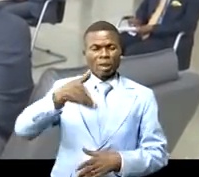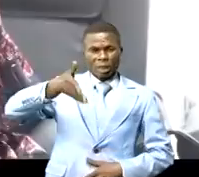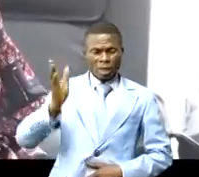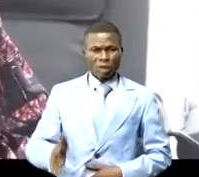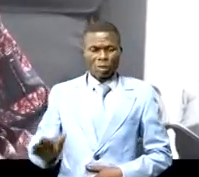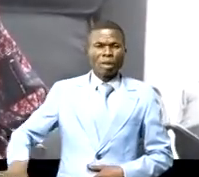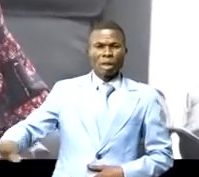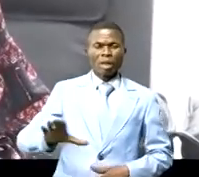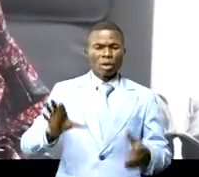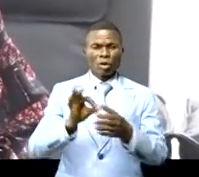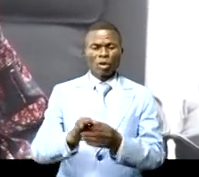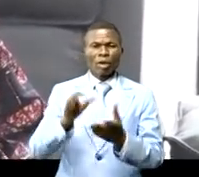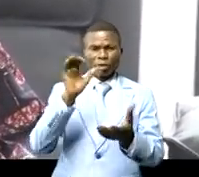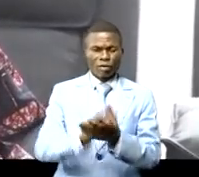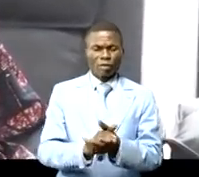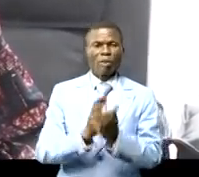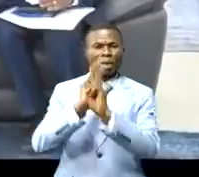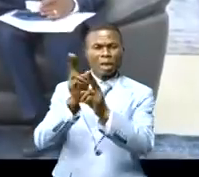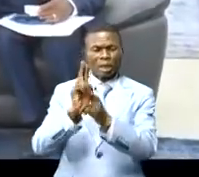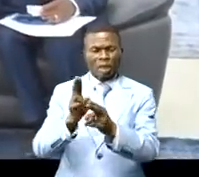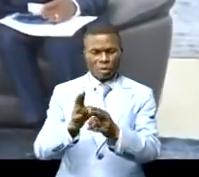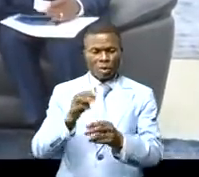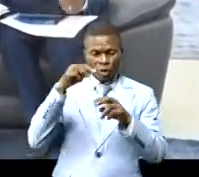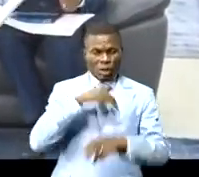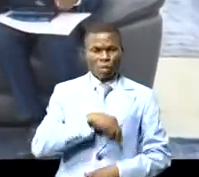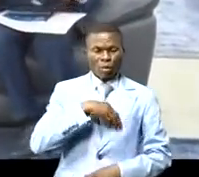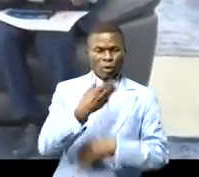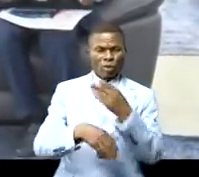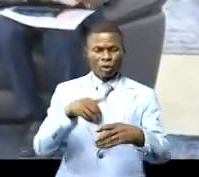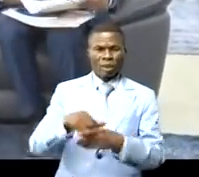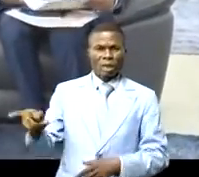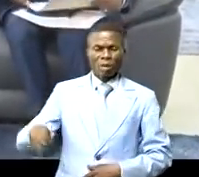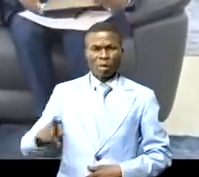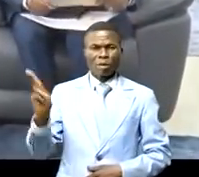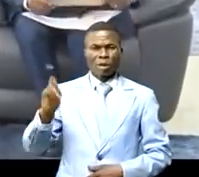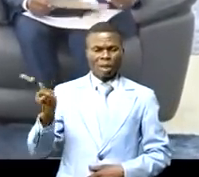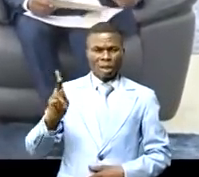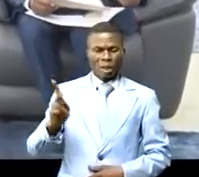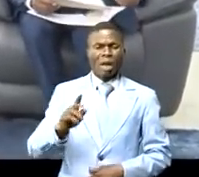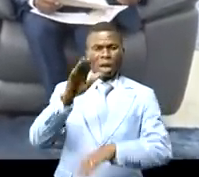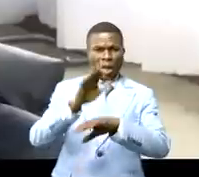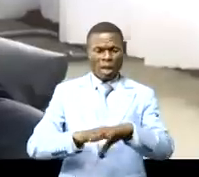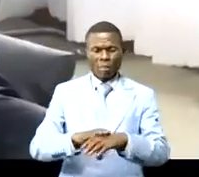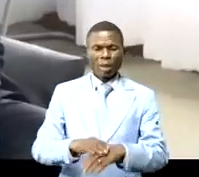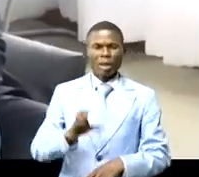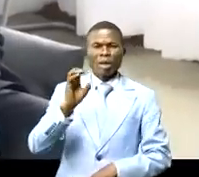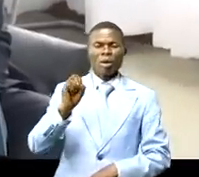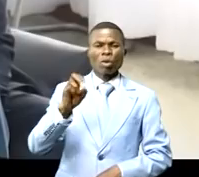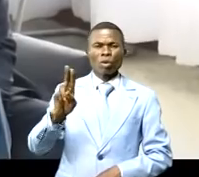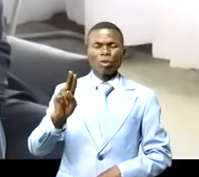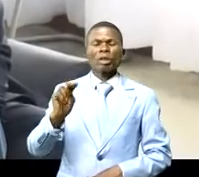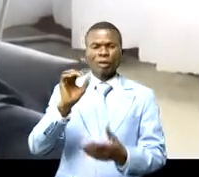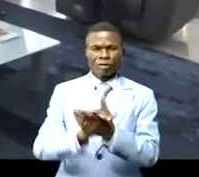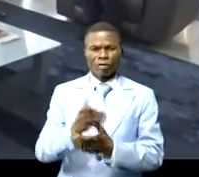l'ONU Femmes, est venu faire le rapport d'une mission qu'il a effectuée dans la province du Kasaï sur l'invitation de l'ONU Femmes. Selon ce